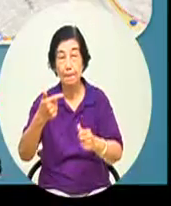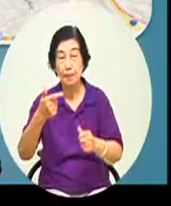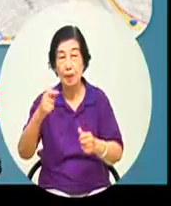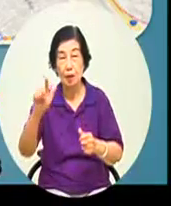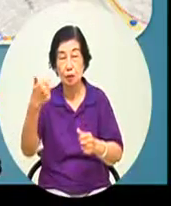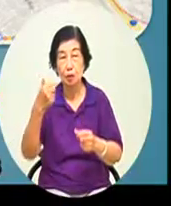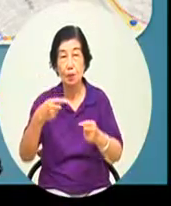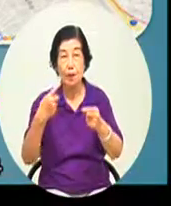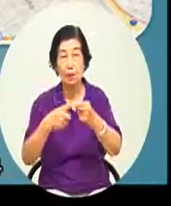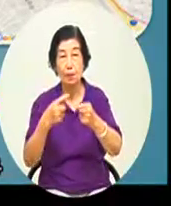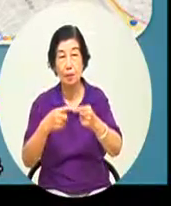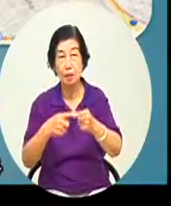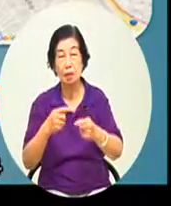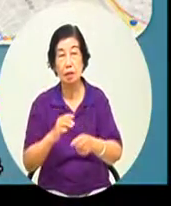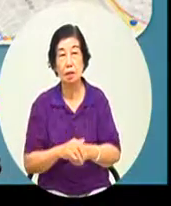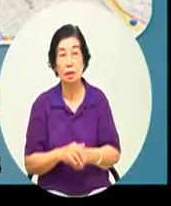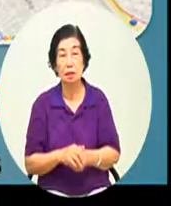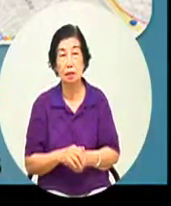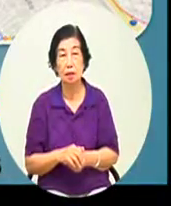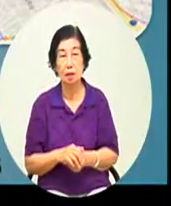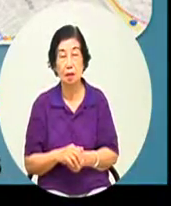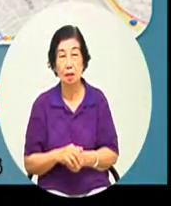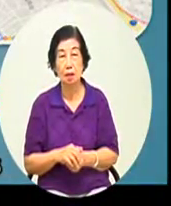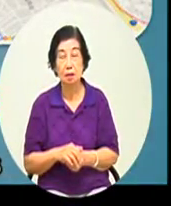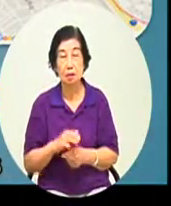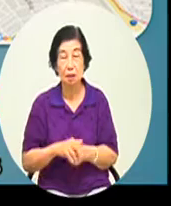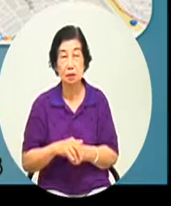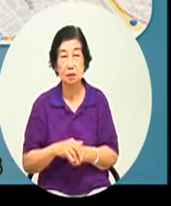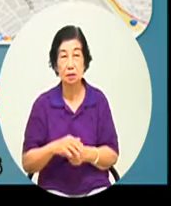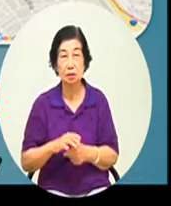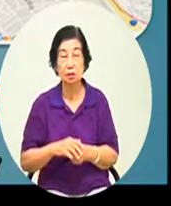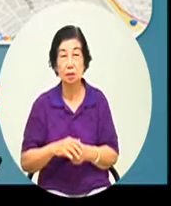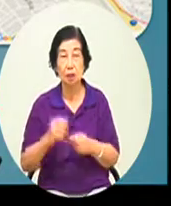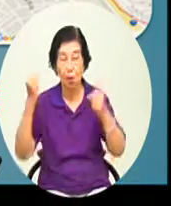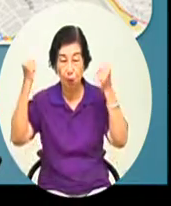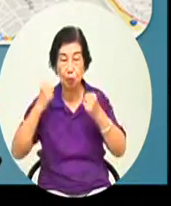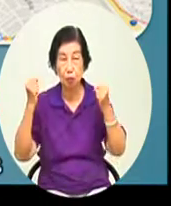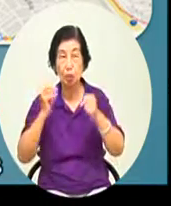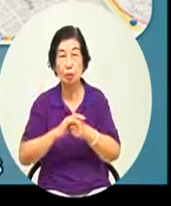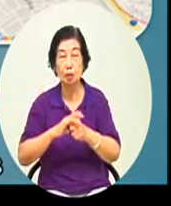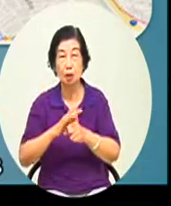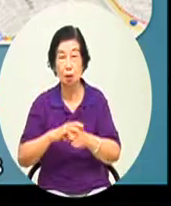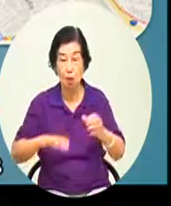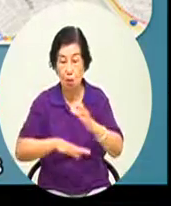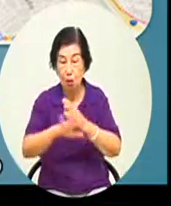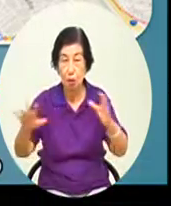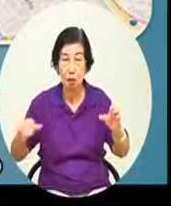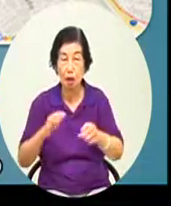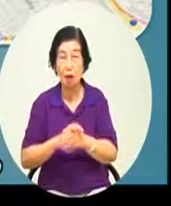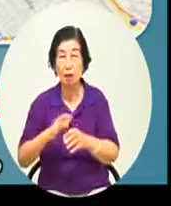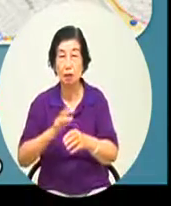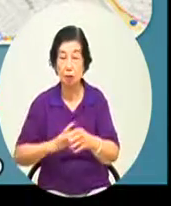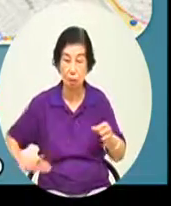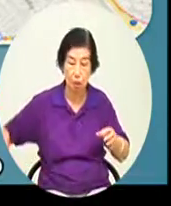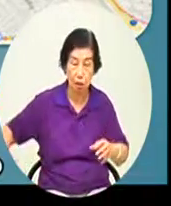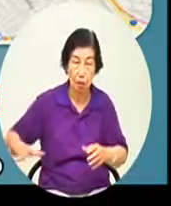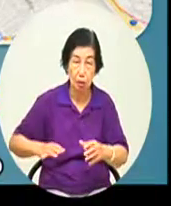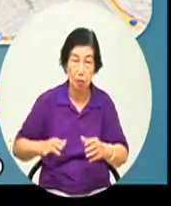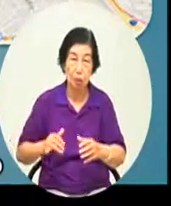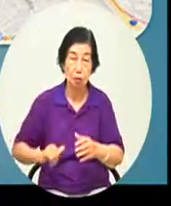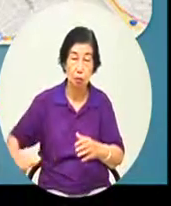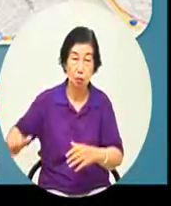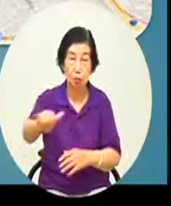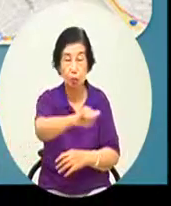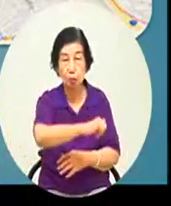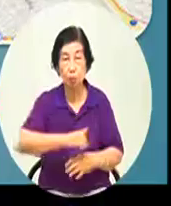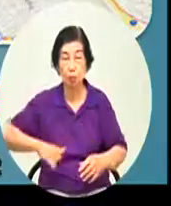600米啦，好，哦，操场1圈1圈半左右啦，吼，哦，所以这么短的一条路，但是呢，